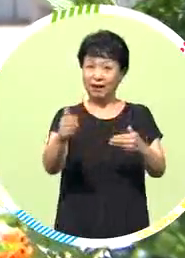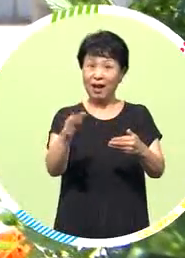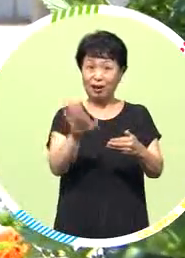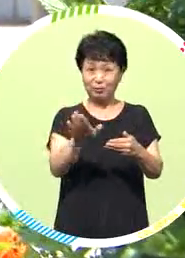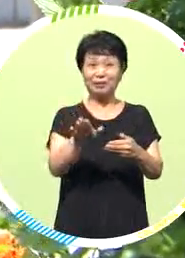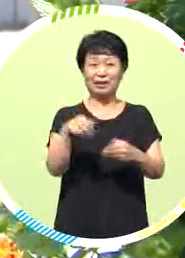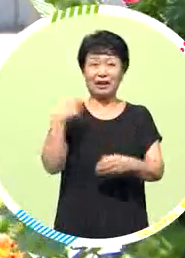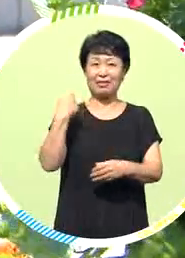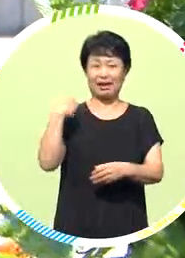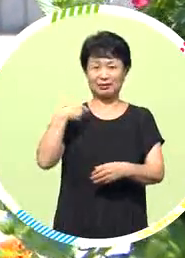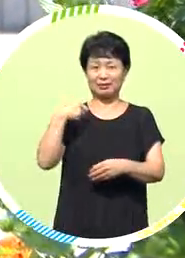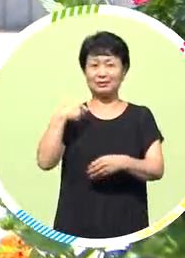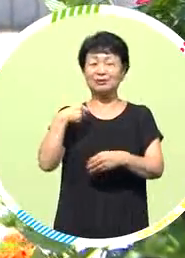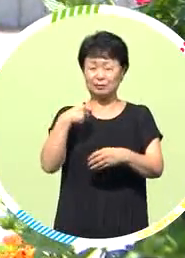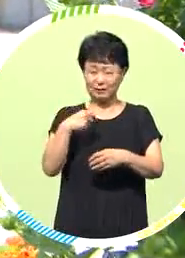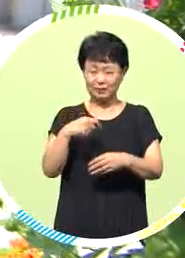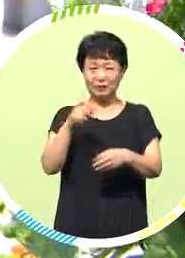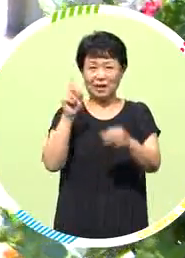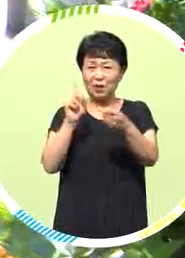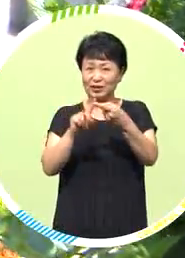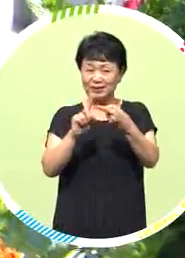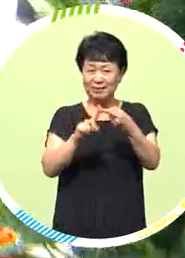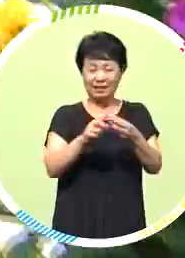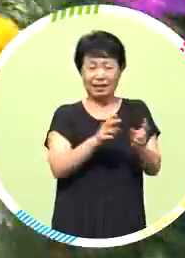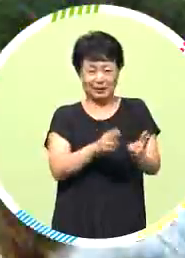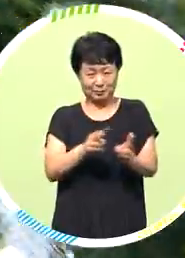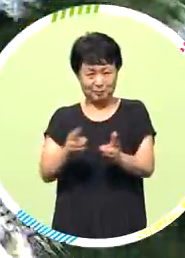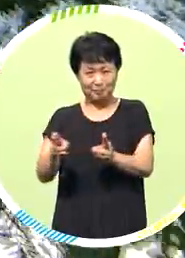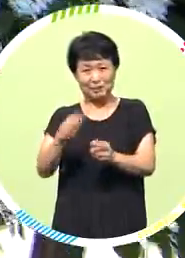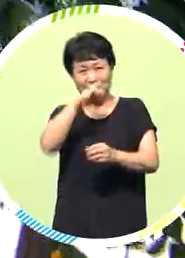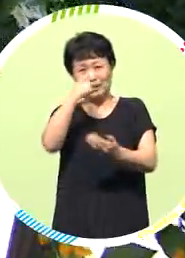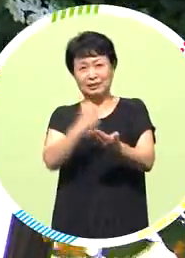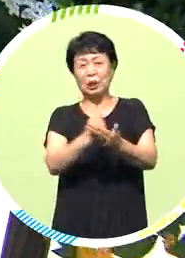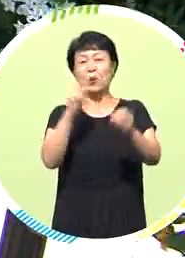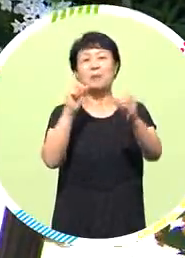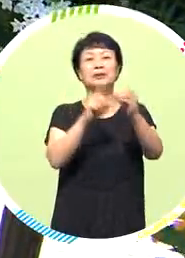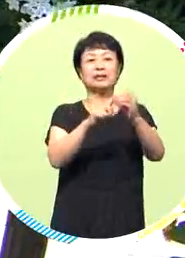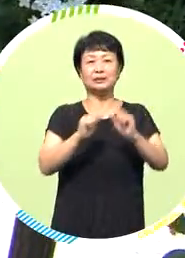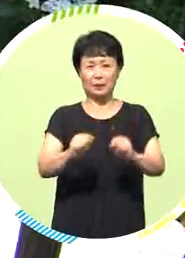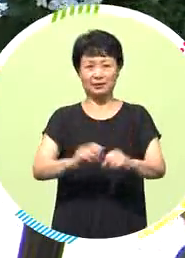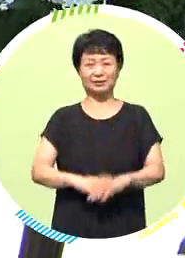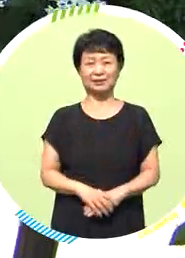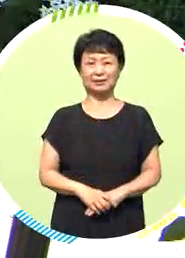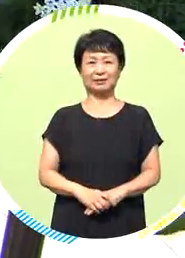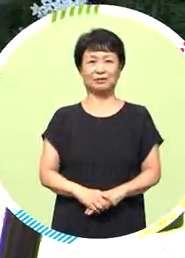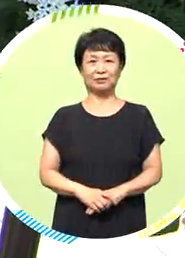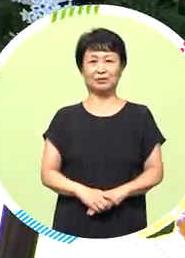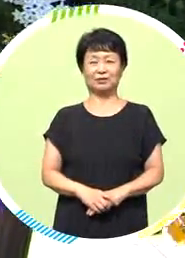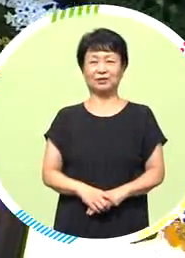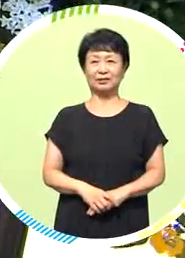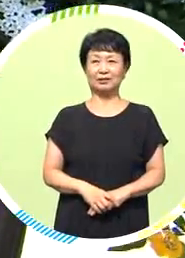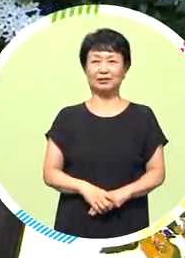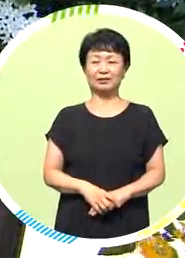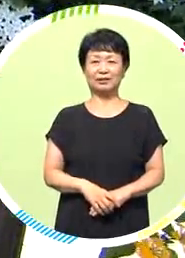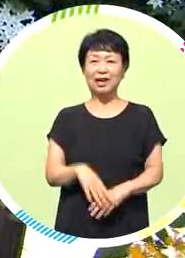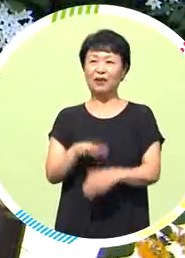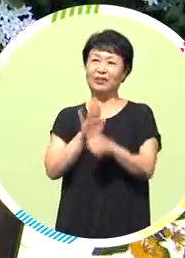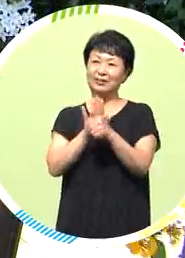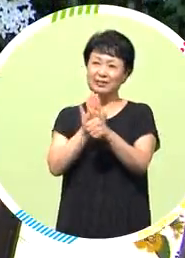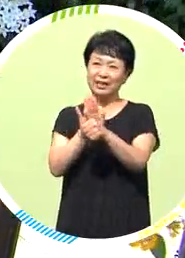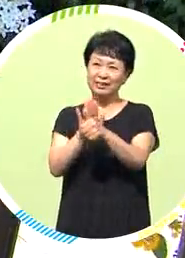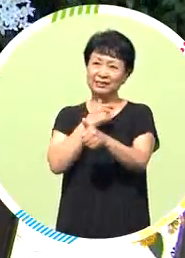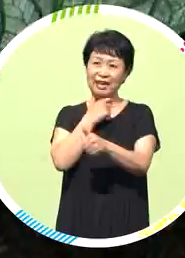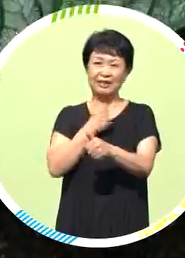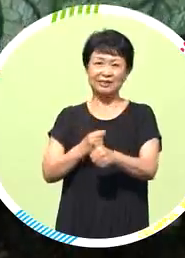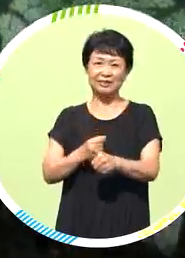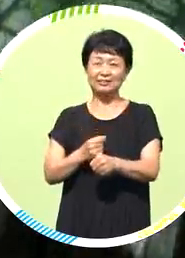て、はい、 いいですね、 完成を目指します。 いいですね、はい、ちょっとぜひ私もちょっと手伝わせていただいてもいいですか？ はい、はいは